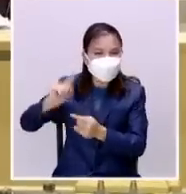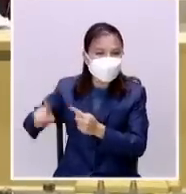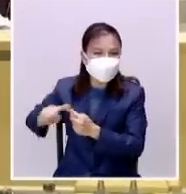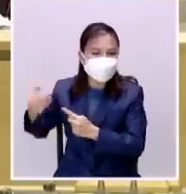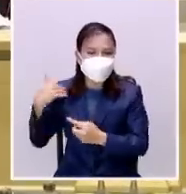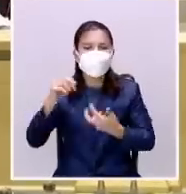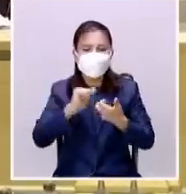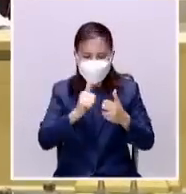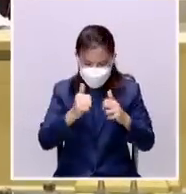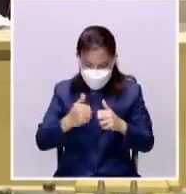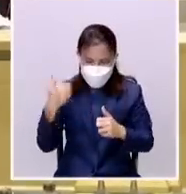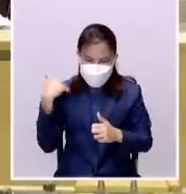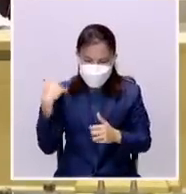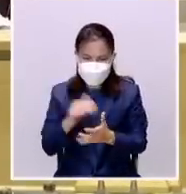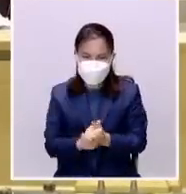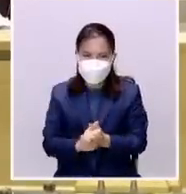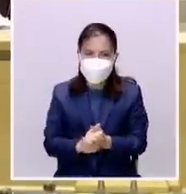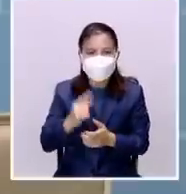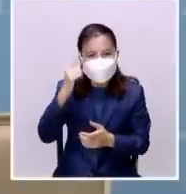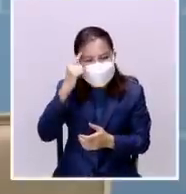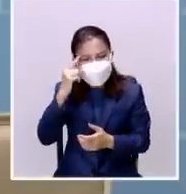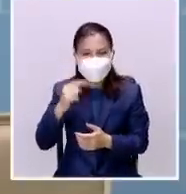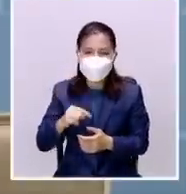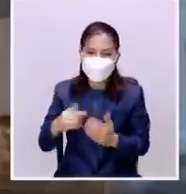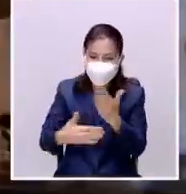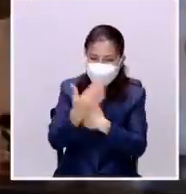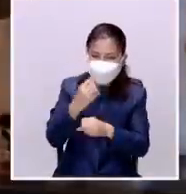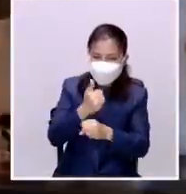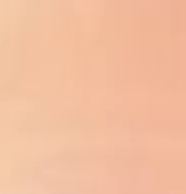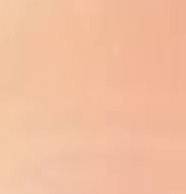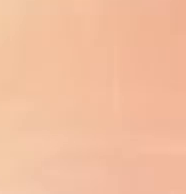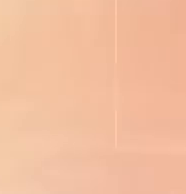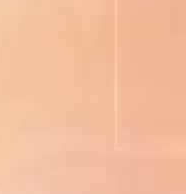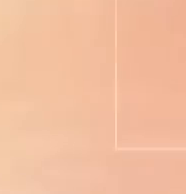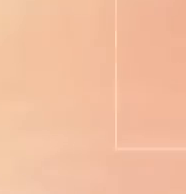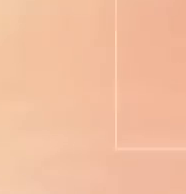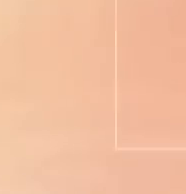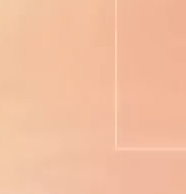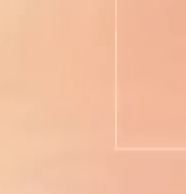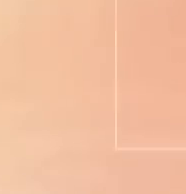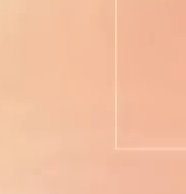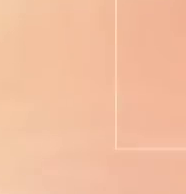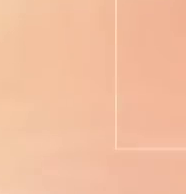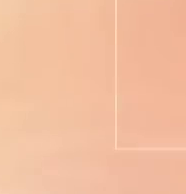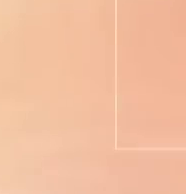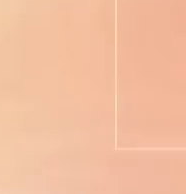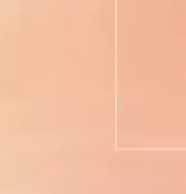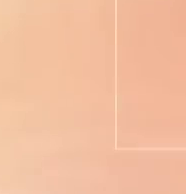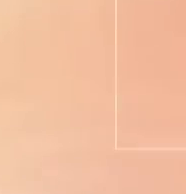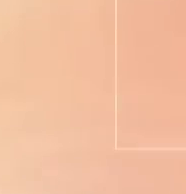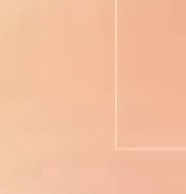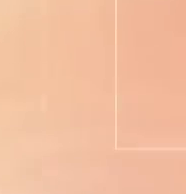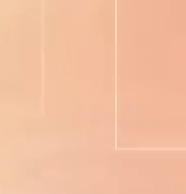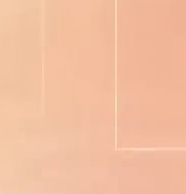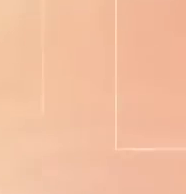ใช่ว่าได้สิทธิบัตรเปล่าๆแล้วจะผลิตวัคซีนได้นั่นเองค่ะ ขอบคุณที่ติดตาม TNN ช่อง16ค่ะอย่